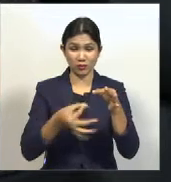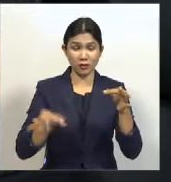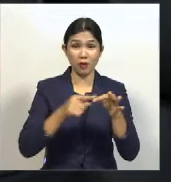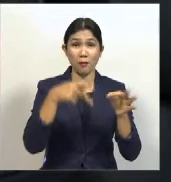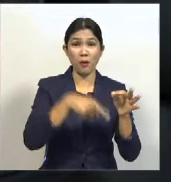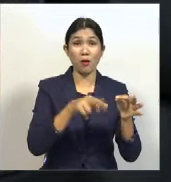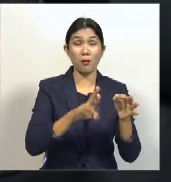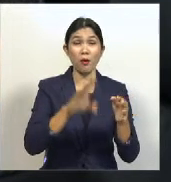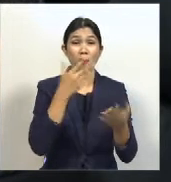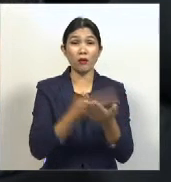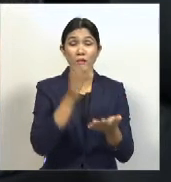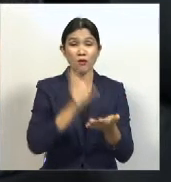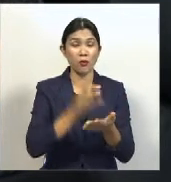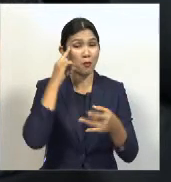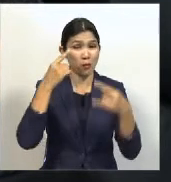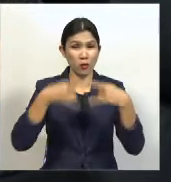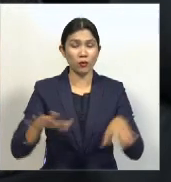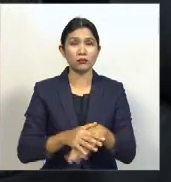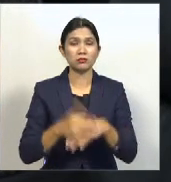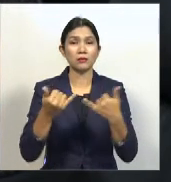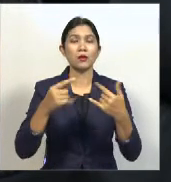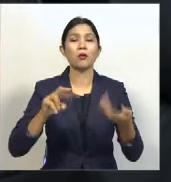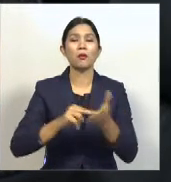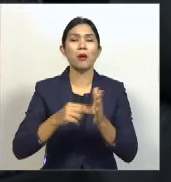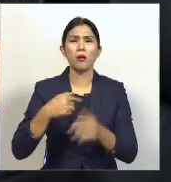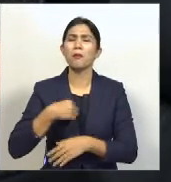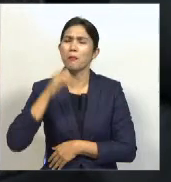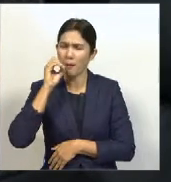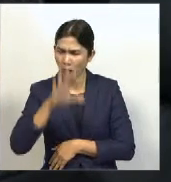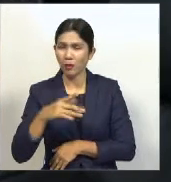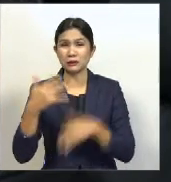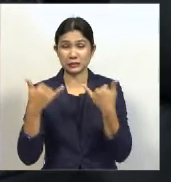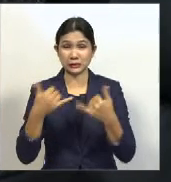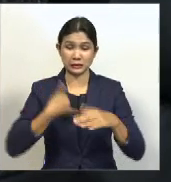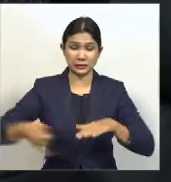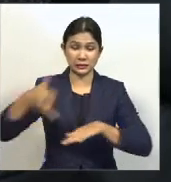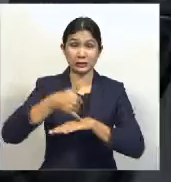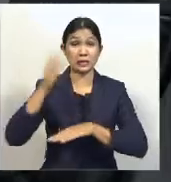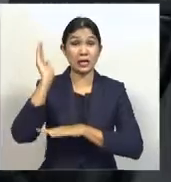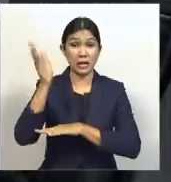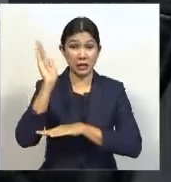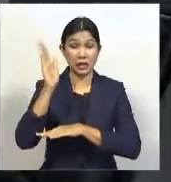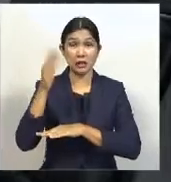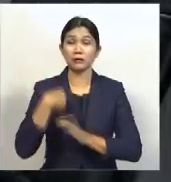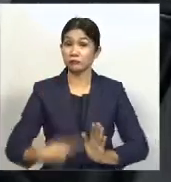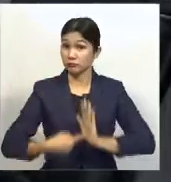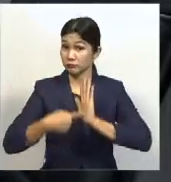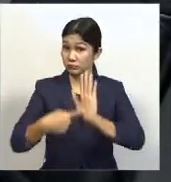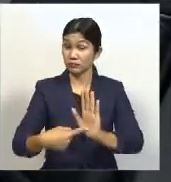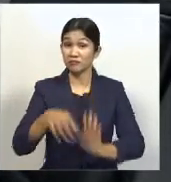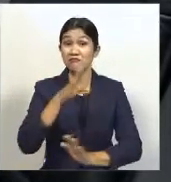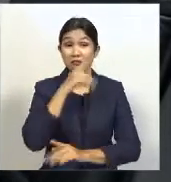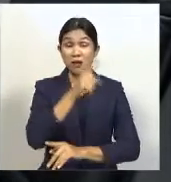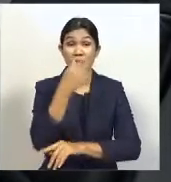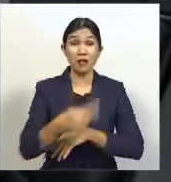พรบ งบประมาณทำให้พลตำรวจเอกเสรีพิสุทธิ์ต้องยืนยันว่าการอภิปรายชี้ให้เห็นว่าหากว่ารัฐบาลเนี่ย